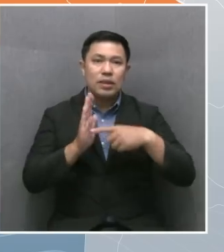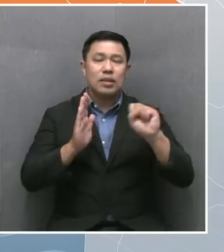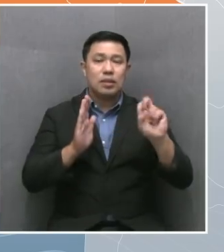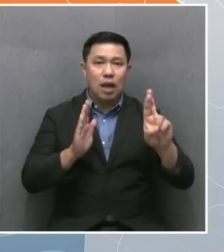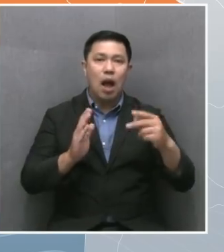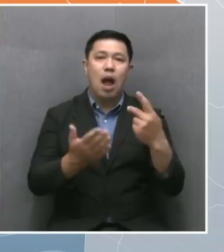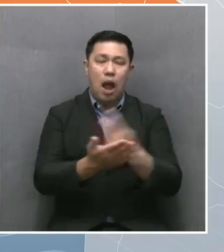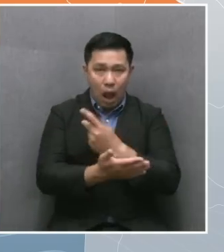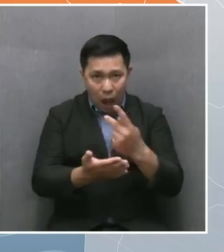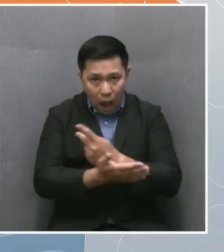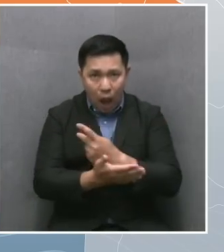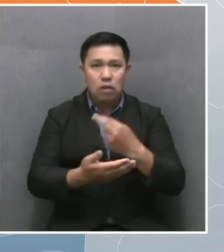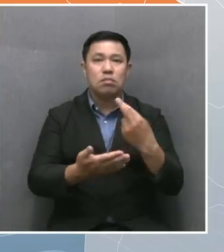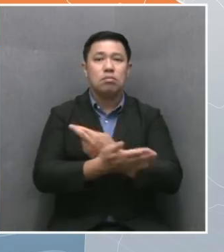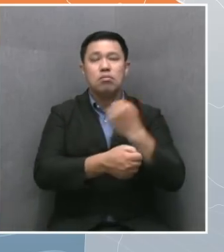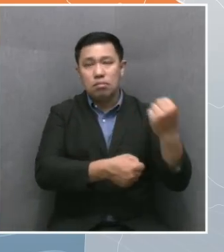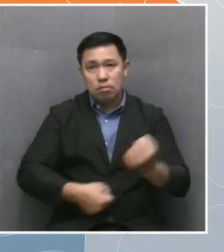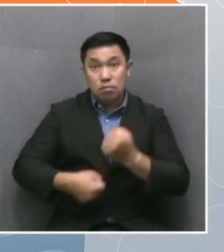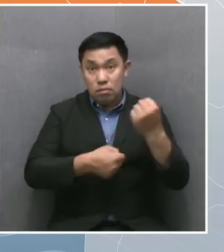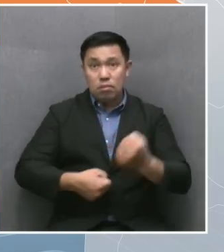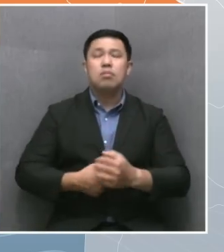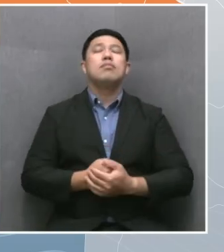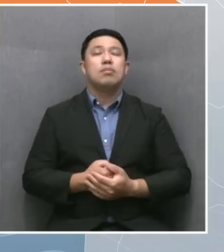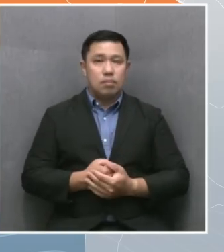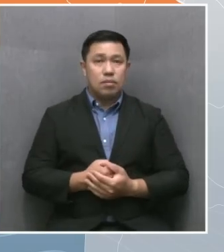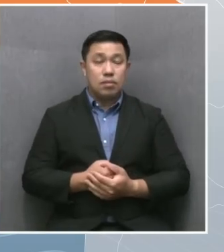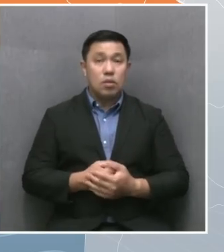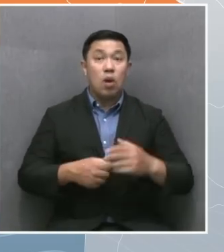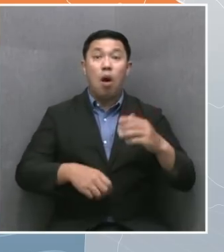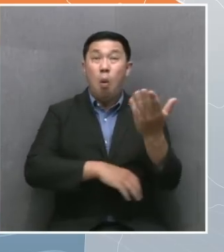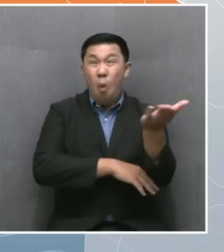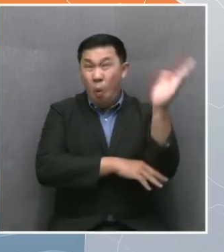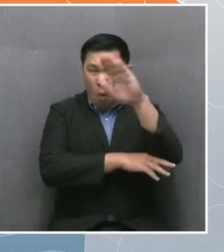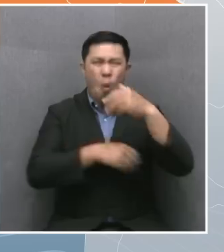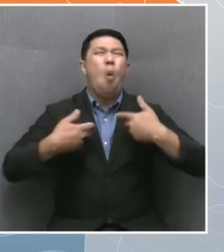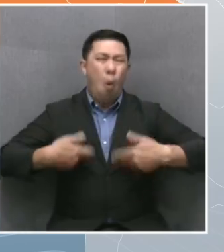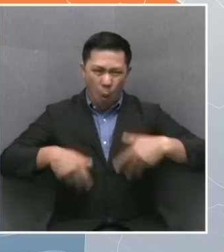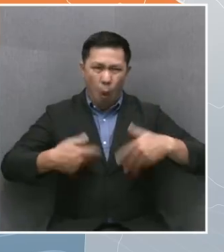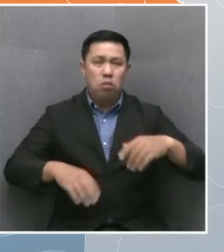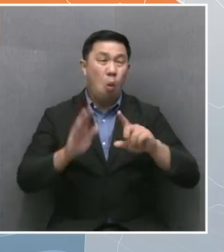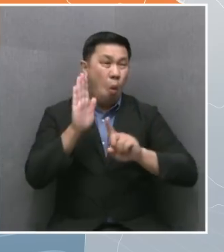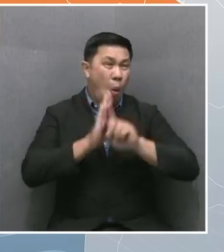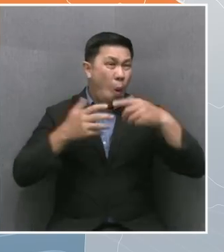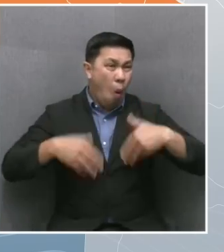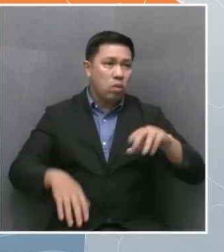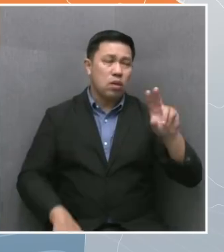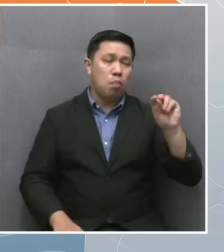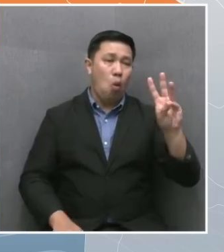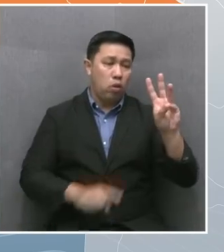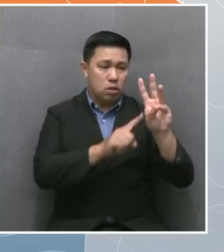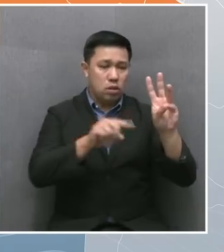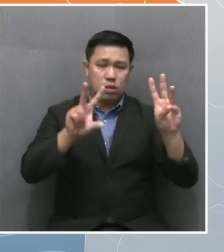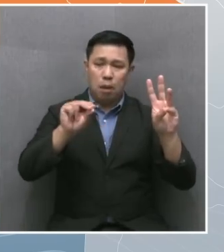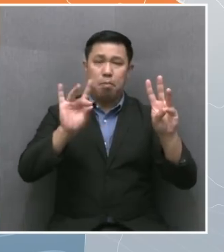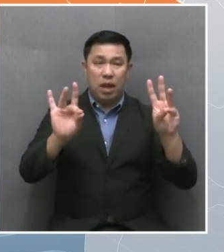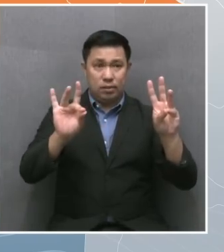กาญจนบุรีและราชบุรีจะมีอากาศร้อนในตอนกลางวันนะคะอุณหภูมิสูงสุด36-38